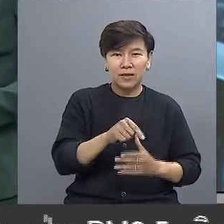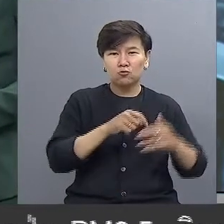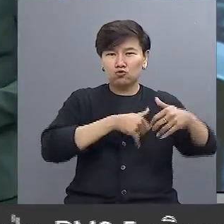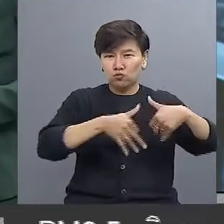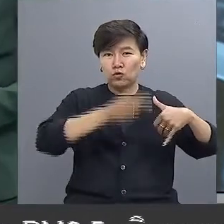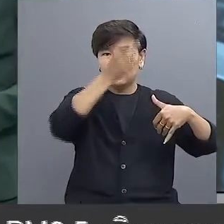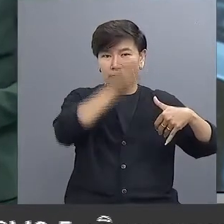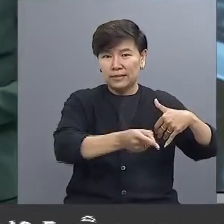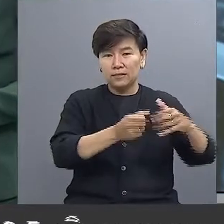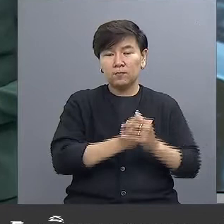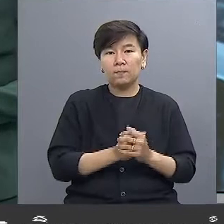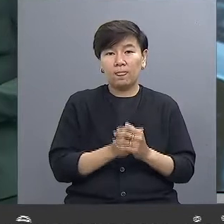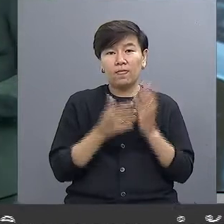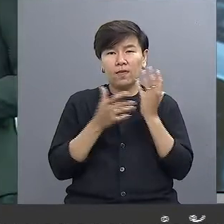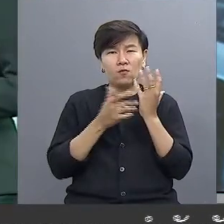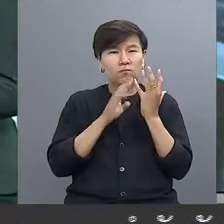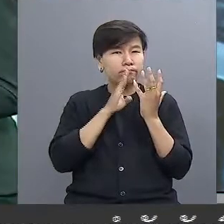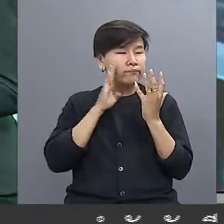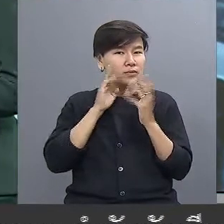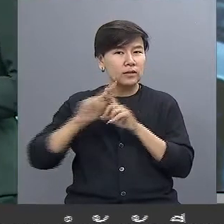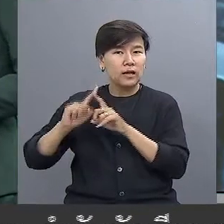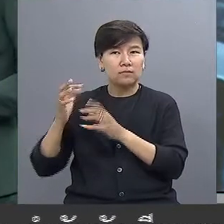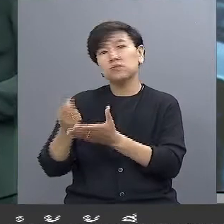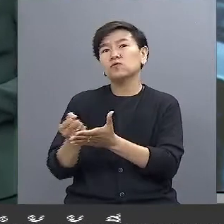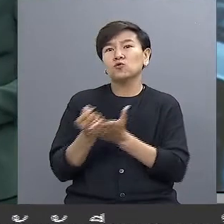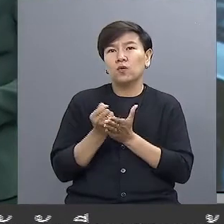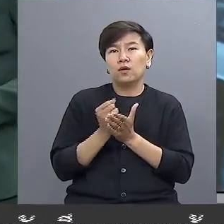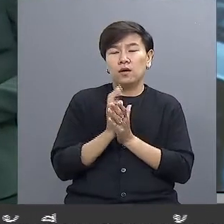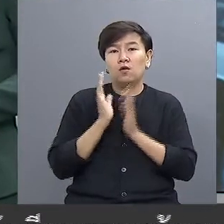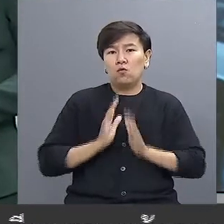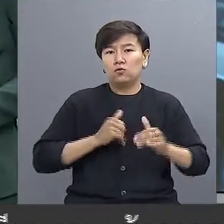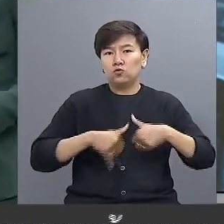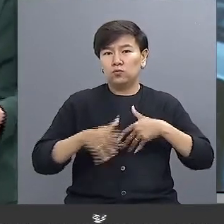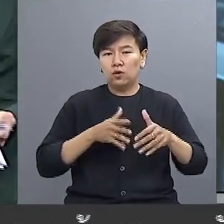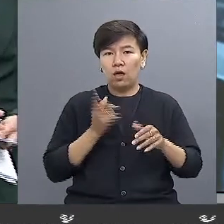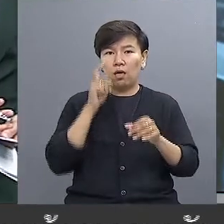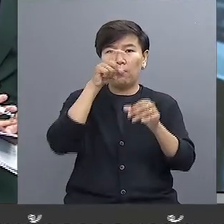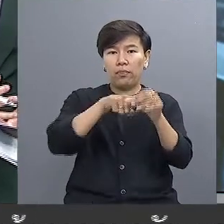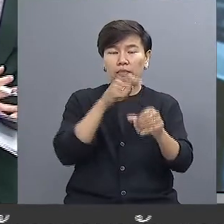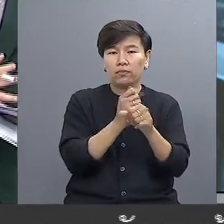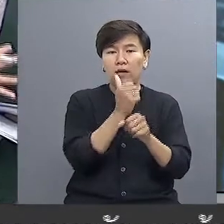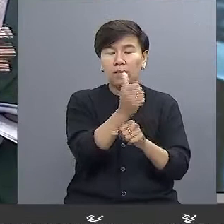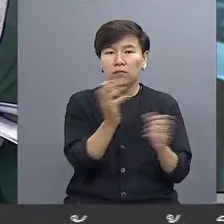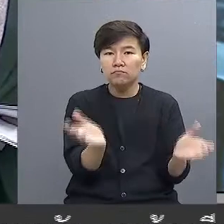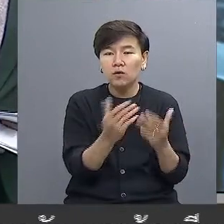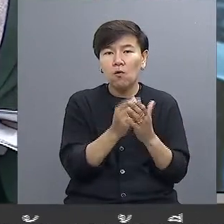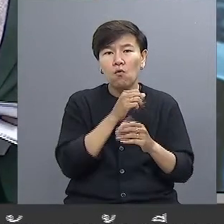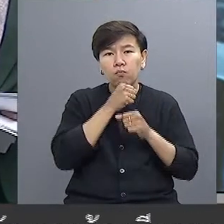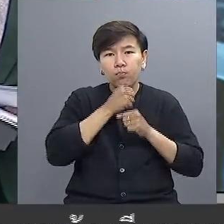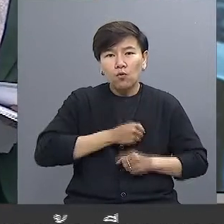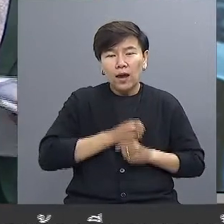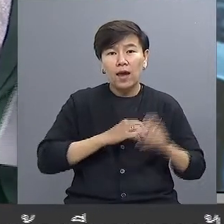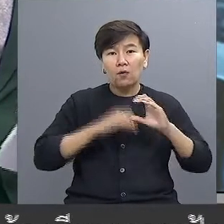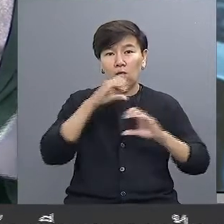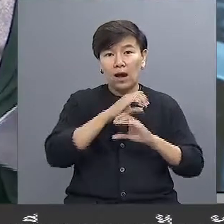ดิจิตอลคือเครื่องมือหลักที่จะเข้าถึงประชากรในประเทศจริงๆทั้งผู้สูงวัยถ้าในโครงการนี้พ่อค้าแม่